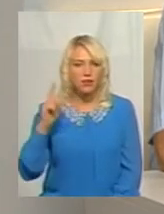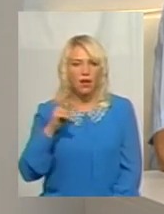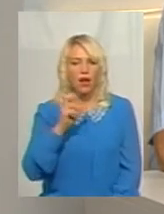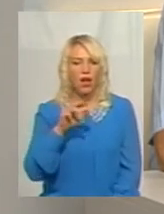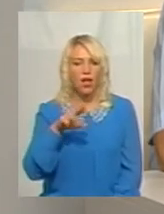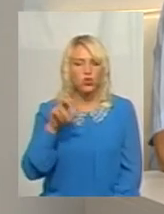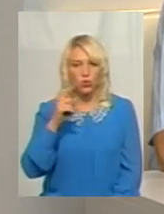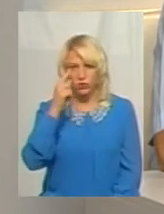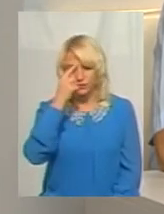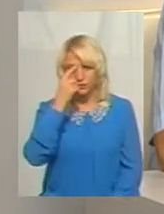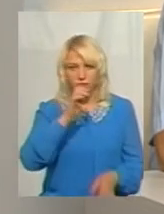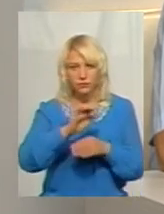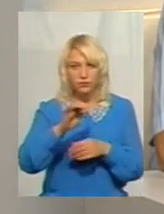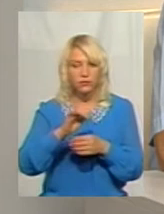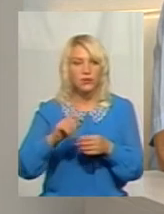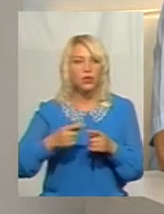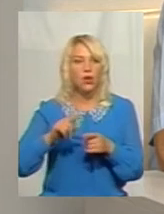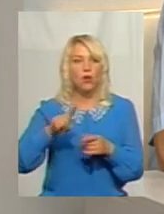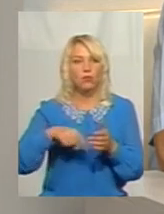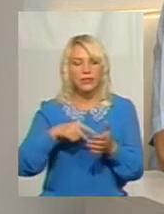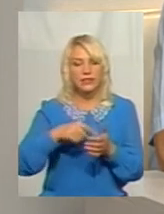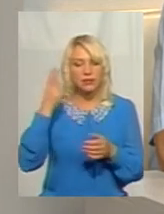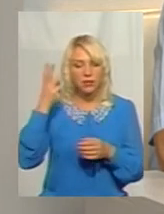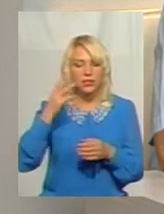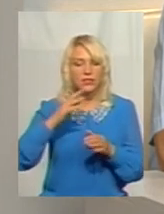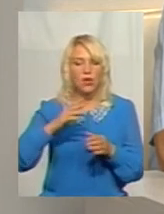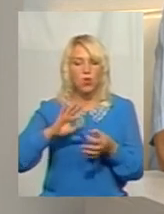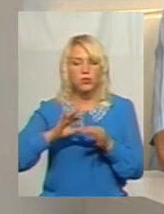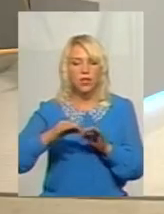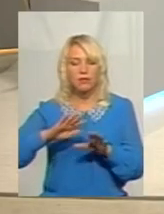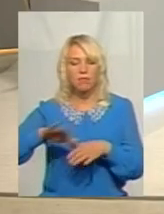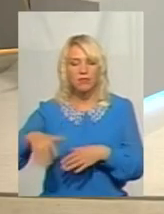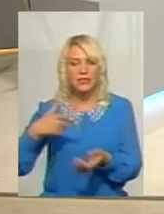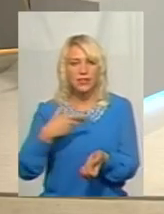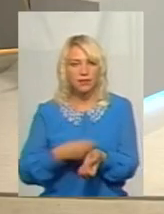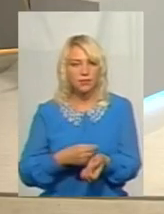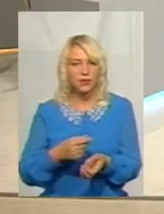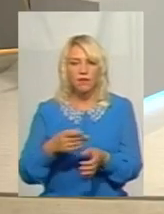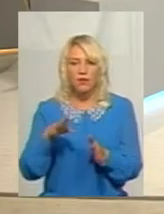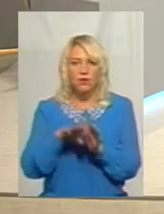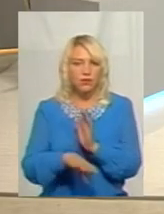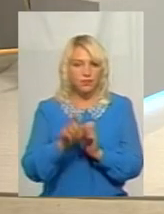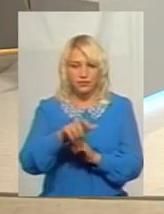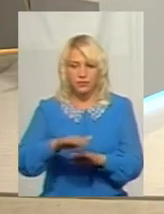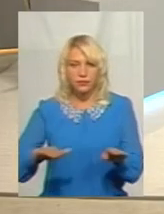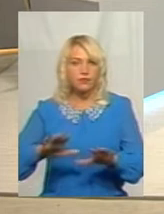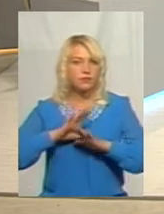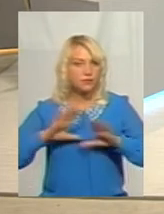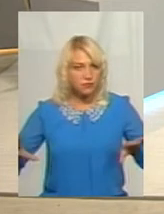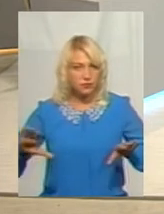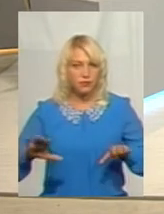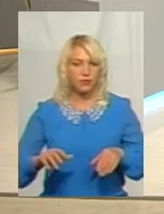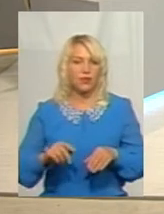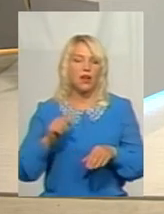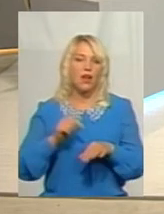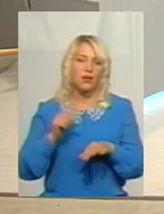Наразі в місті Хмельницькому ускладнень після щеплення цієї вакциною не було. Реакції після щеплення